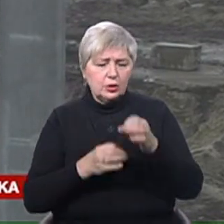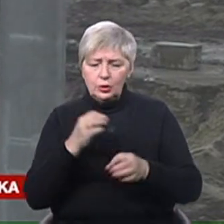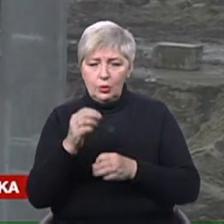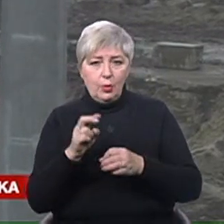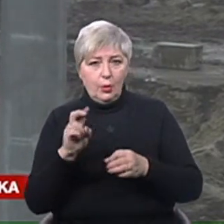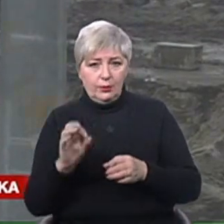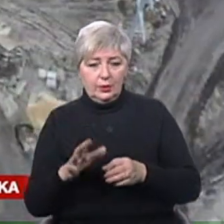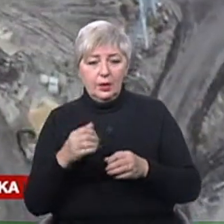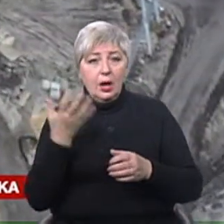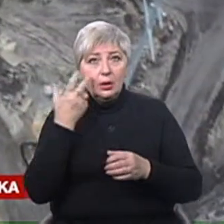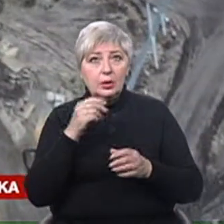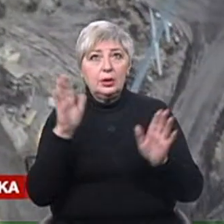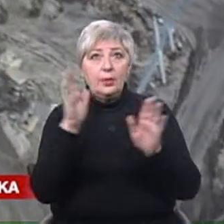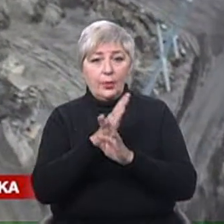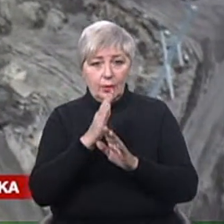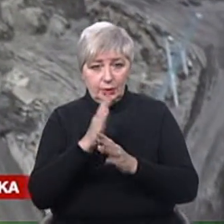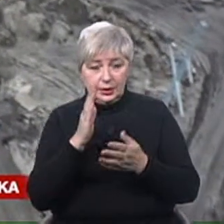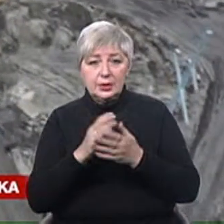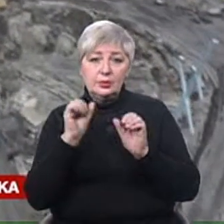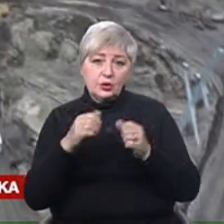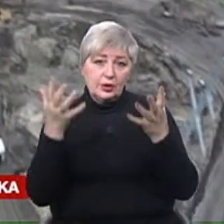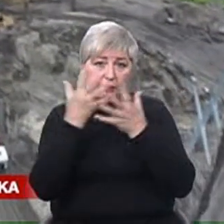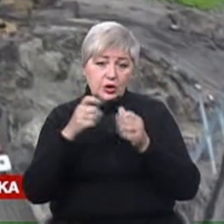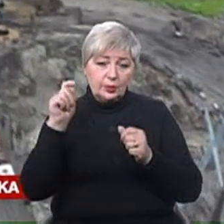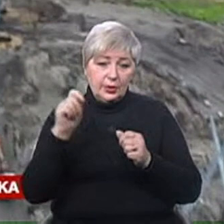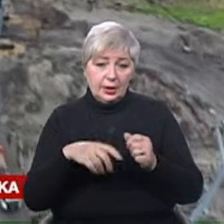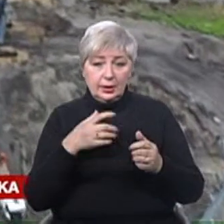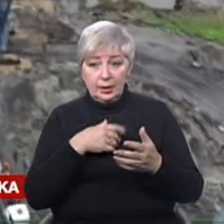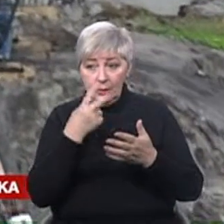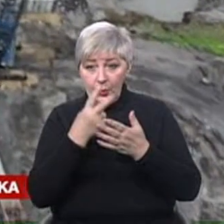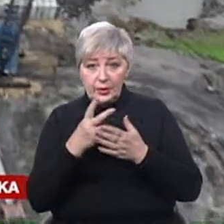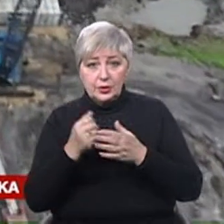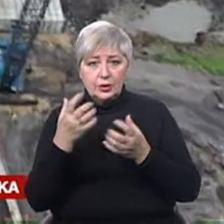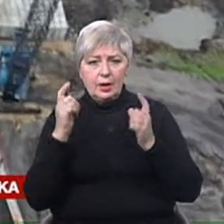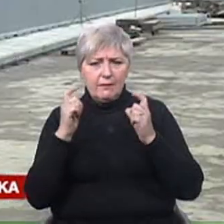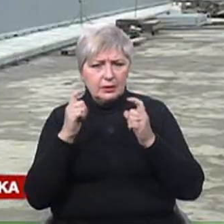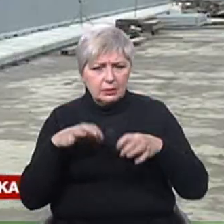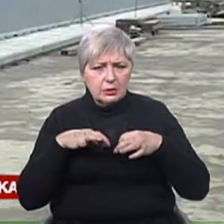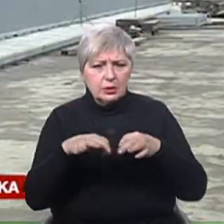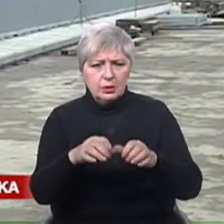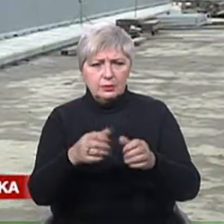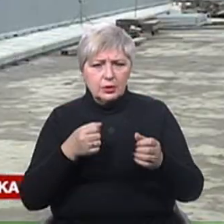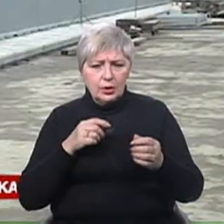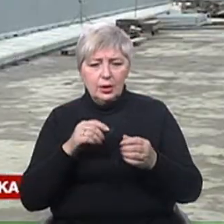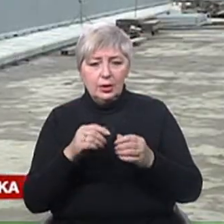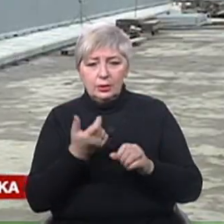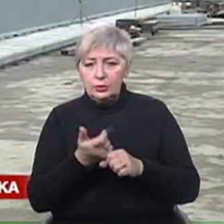є погода, навіть можна вночі приїхати і побачити, як рухаються вантажівки. Ці ділянки вони дуже